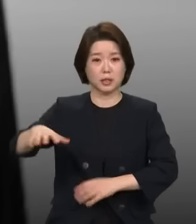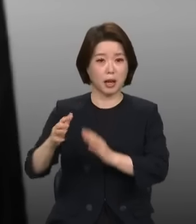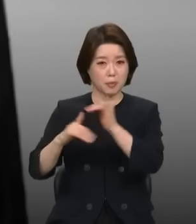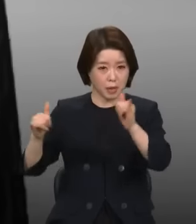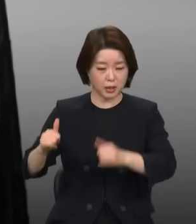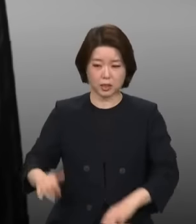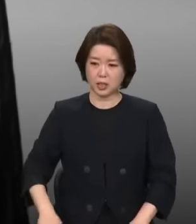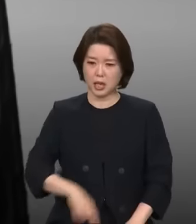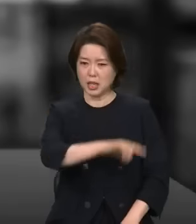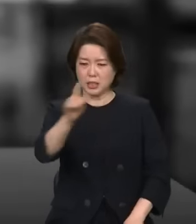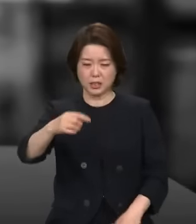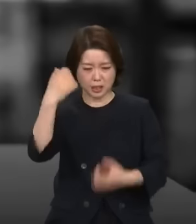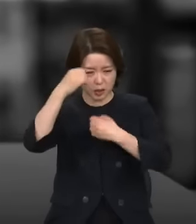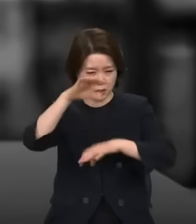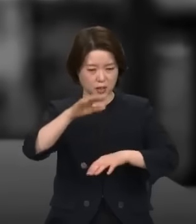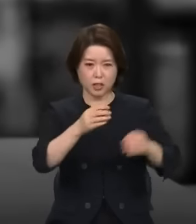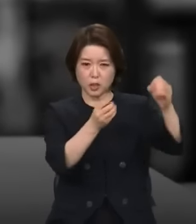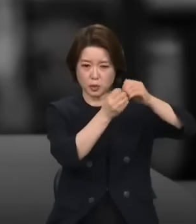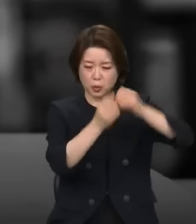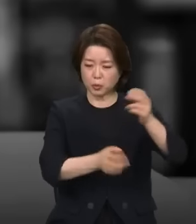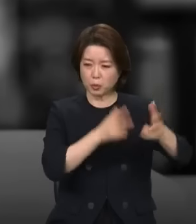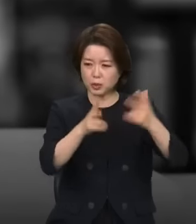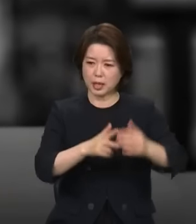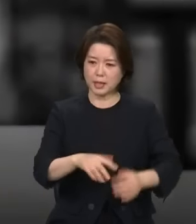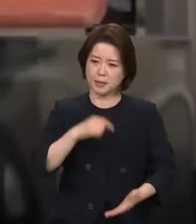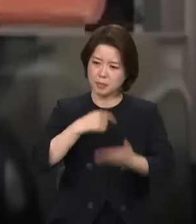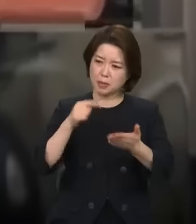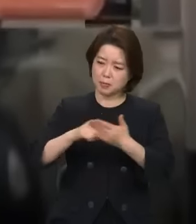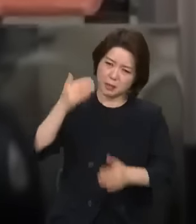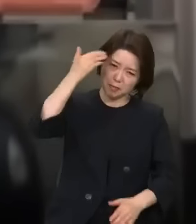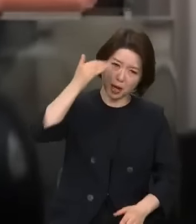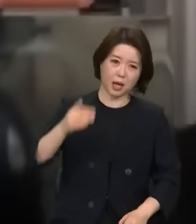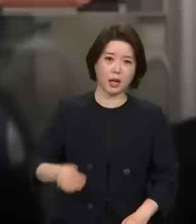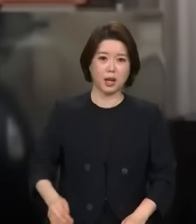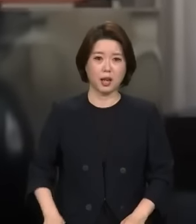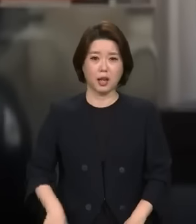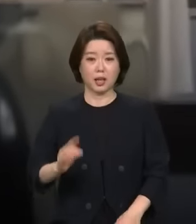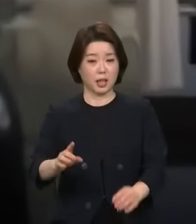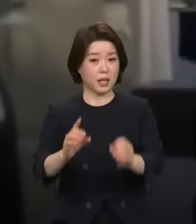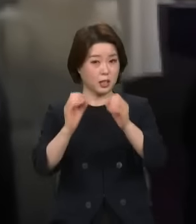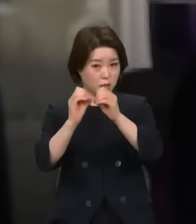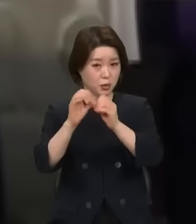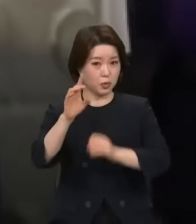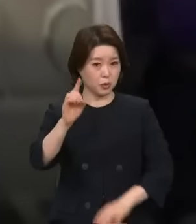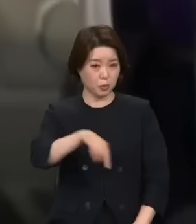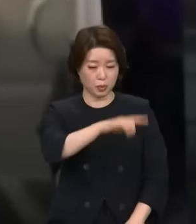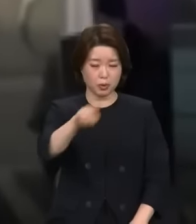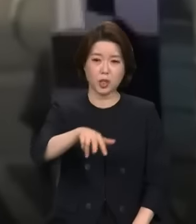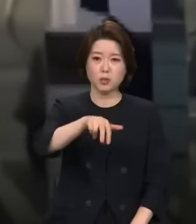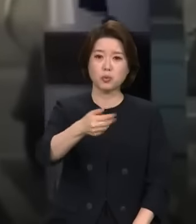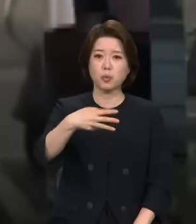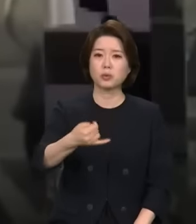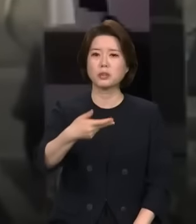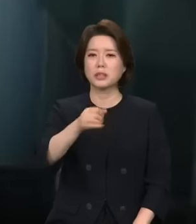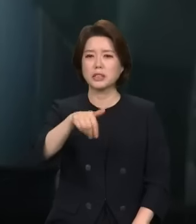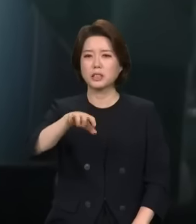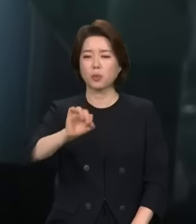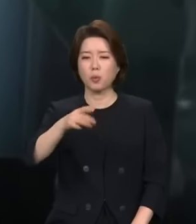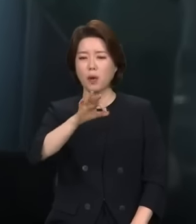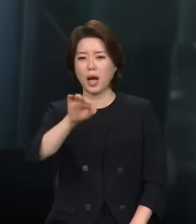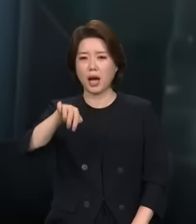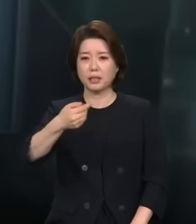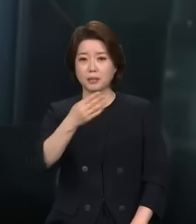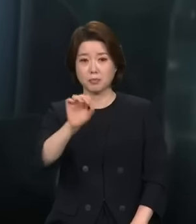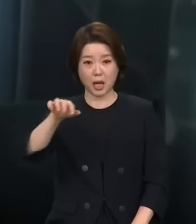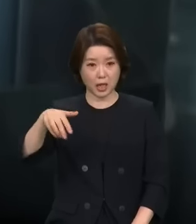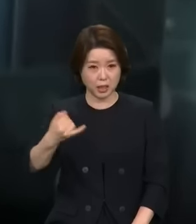전통 가죽 산업에 타격을 입힌다는 지적이 나온 데 따른 겁니다. 디올에 앞서 지난 4월에는 조르지오 아르마니가 동일한 사법행정